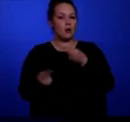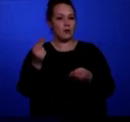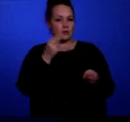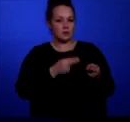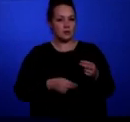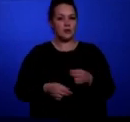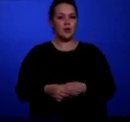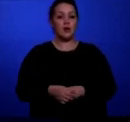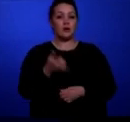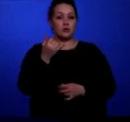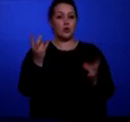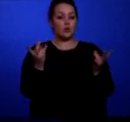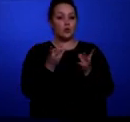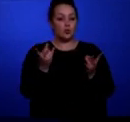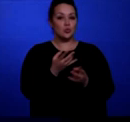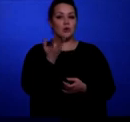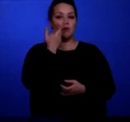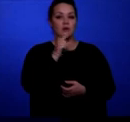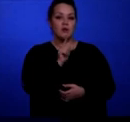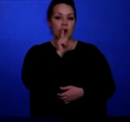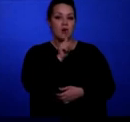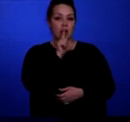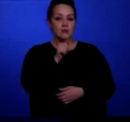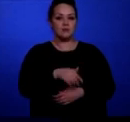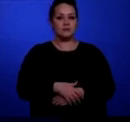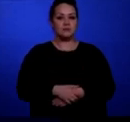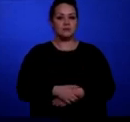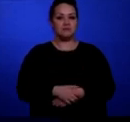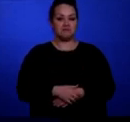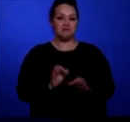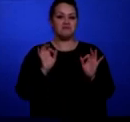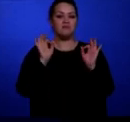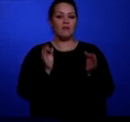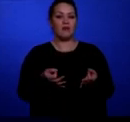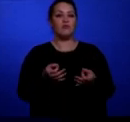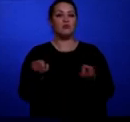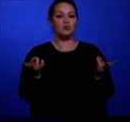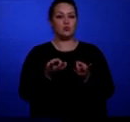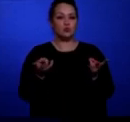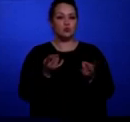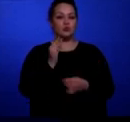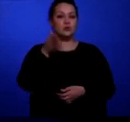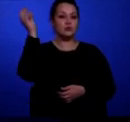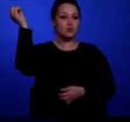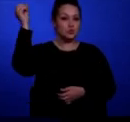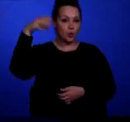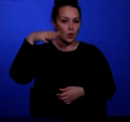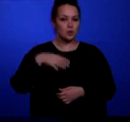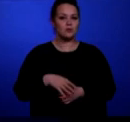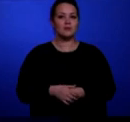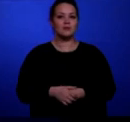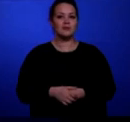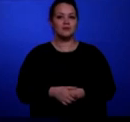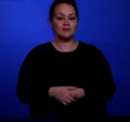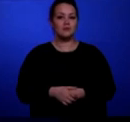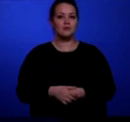будут нужны ваши карандаши. Ну, конечно, прежде всего нам будет нужно солнышко. Давайте мы